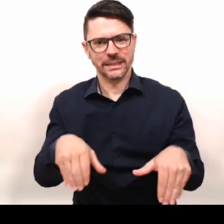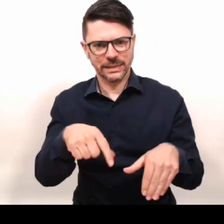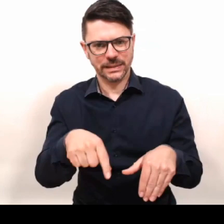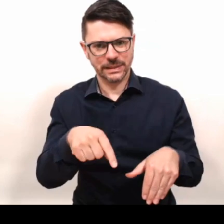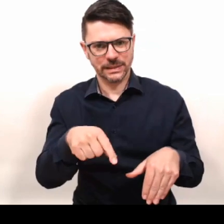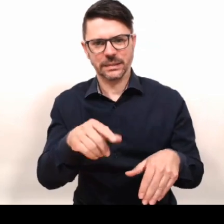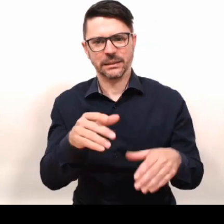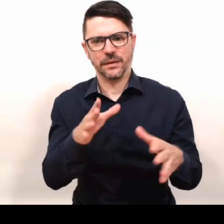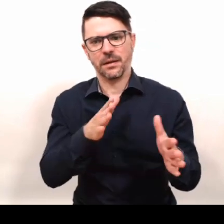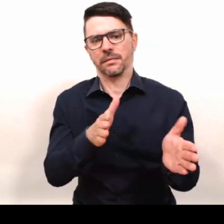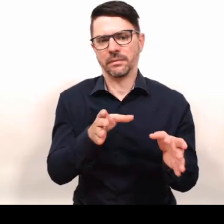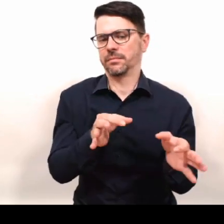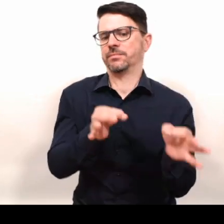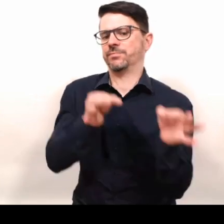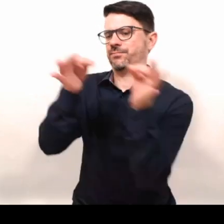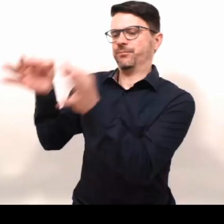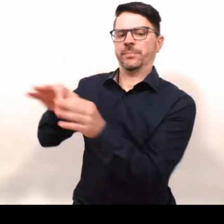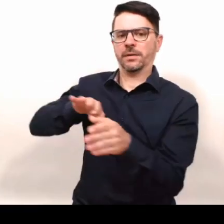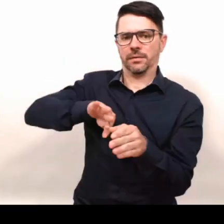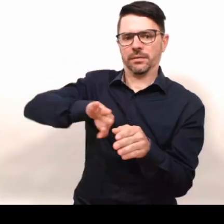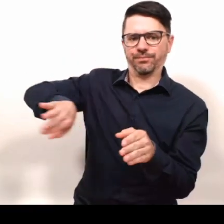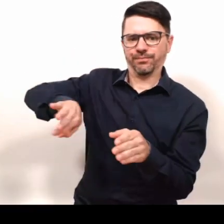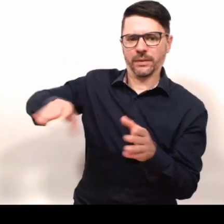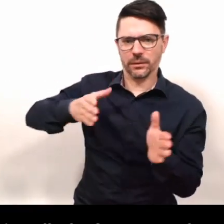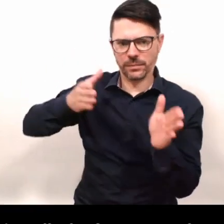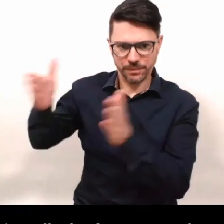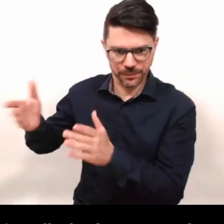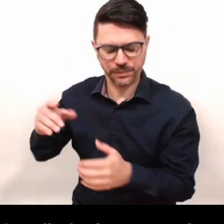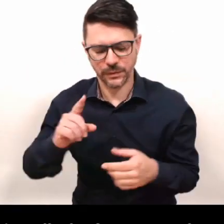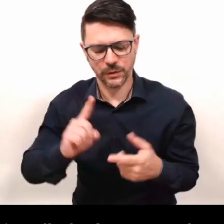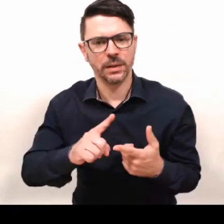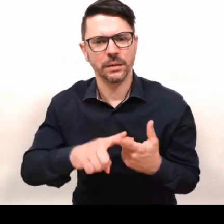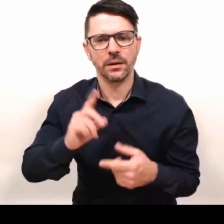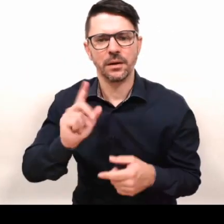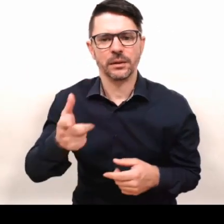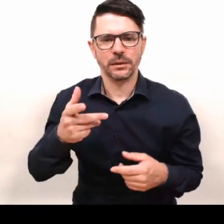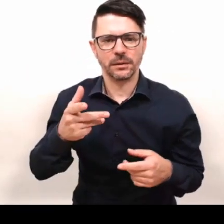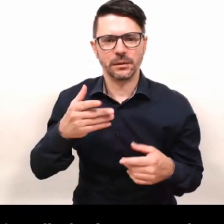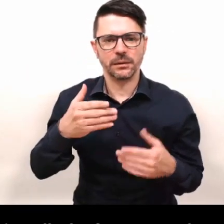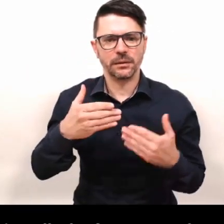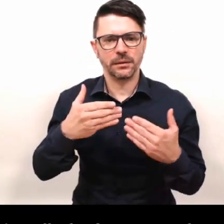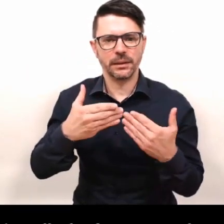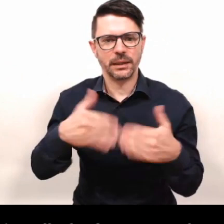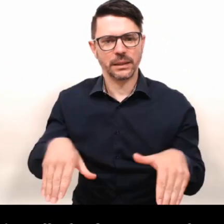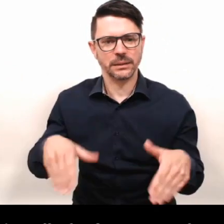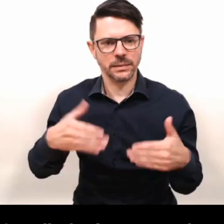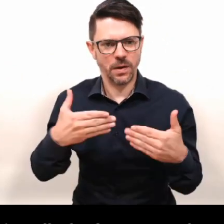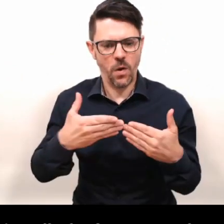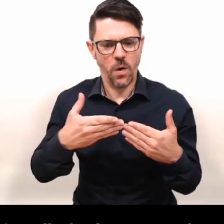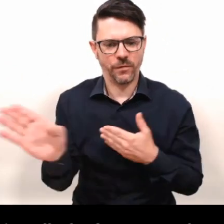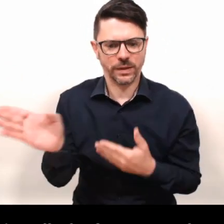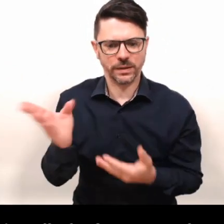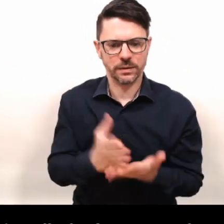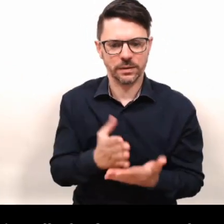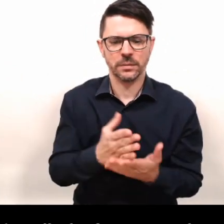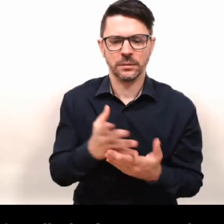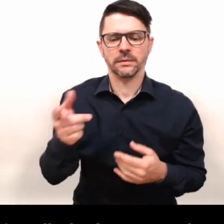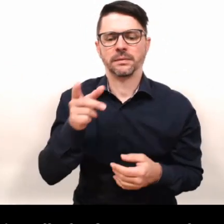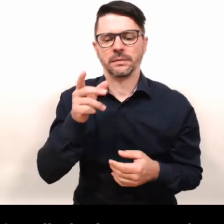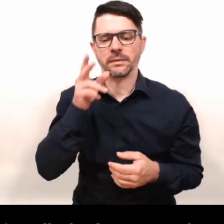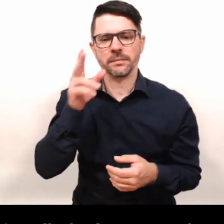den Grenzöffnungen. Da scheint ja, zumindest ist der Eindruck in Berlin so, dass der Bundesinnenminister ein